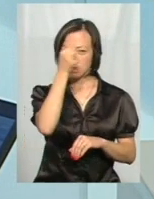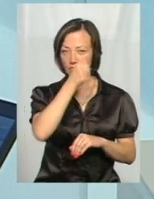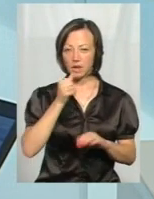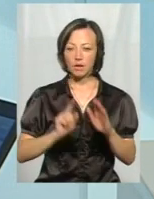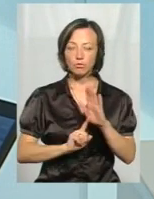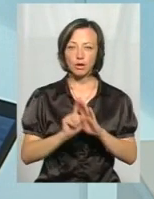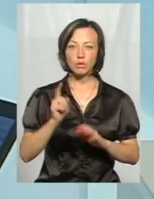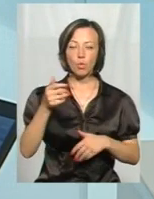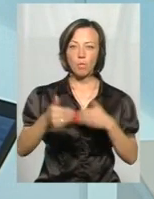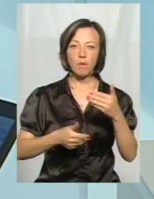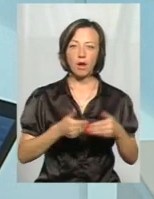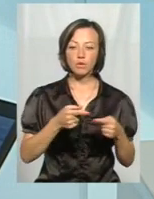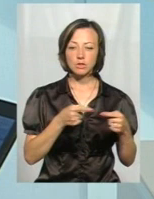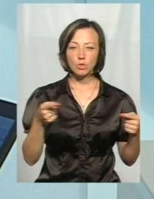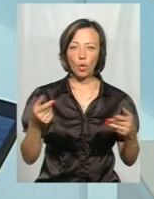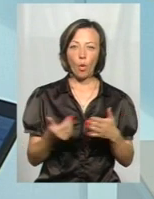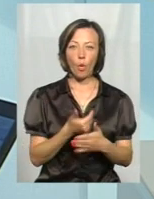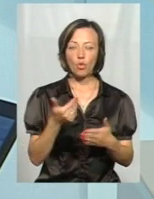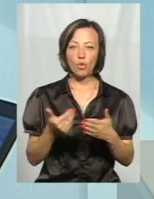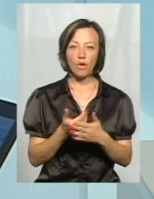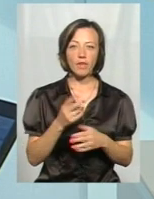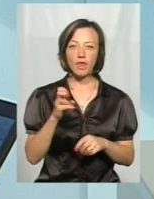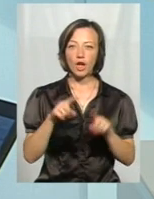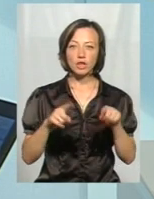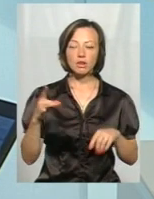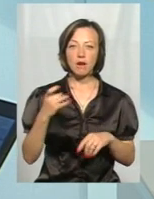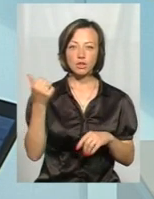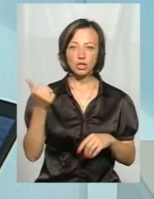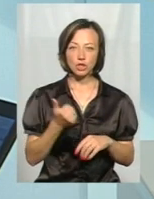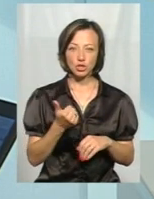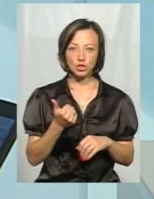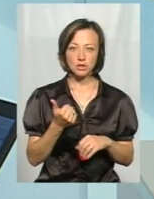купального сезону оновлюватись і не рідше, ніж раз на тиждень